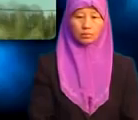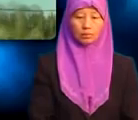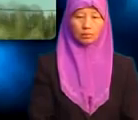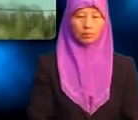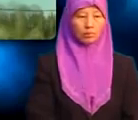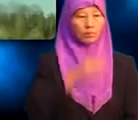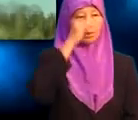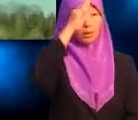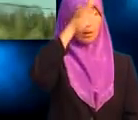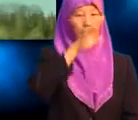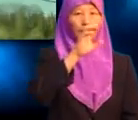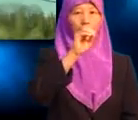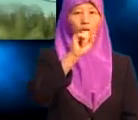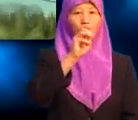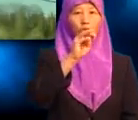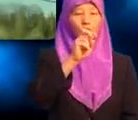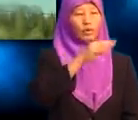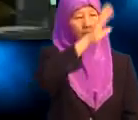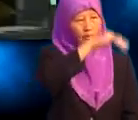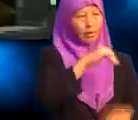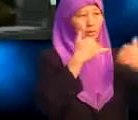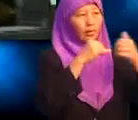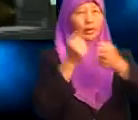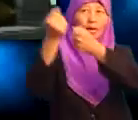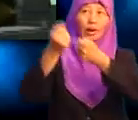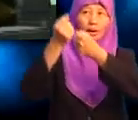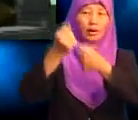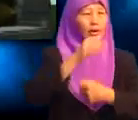Abang Usman, marilah main layang-layang dengan kami.